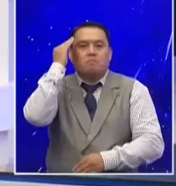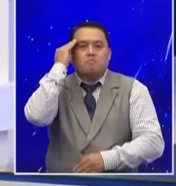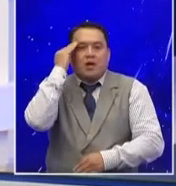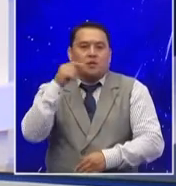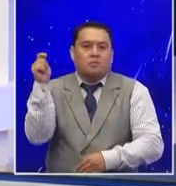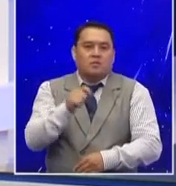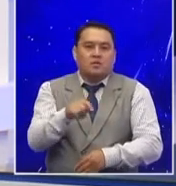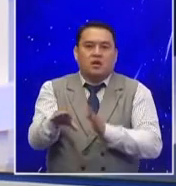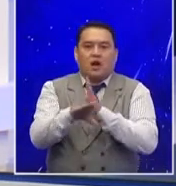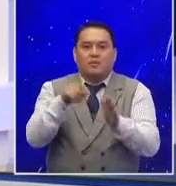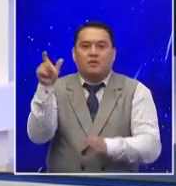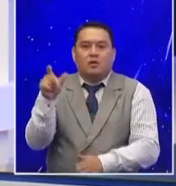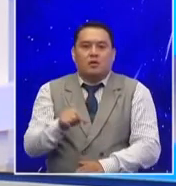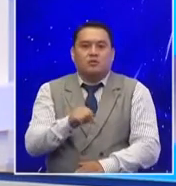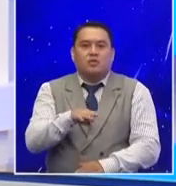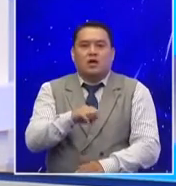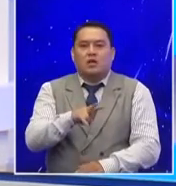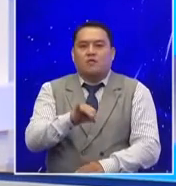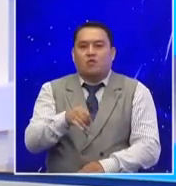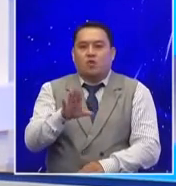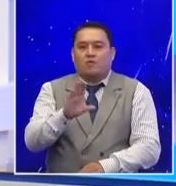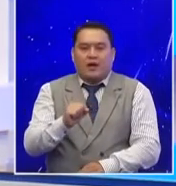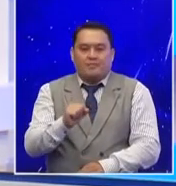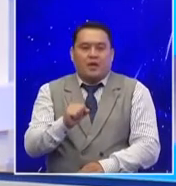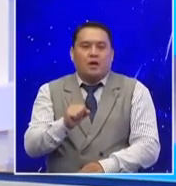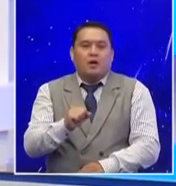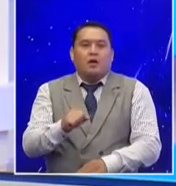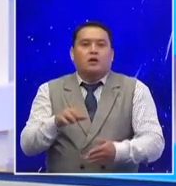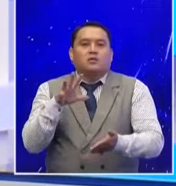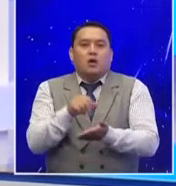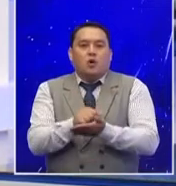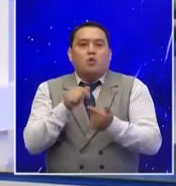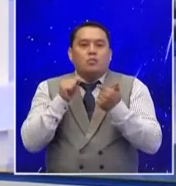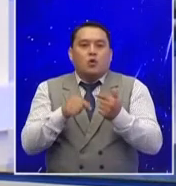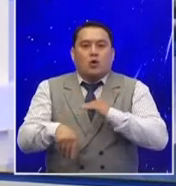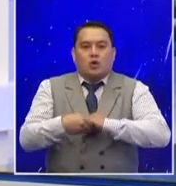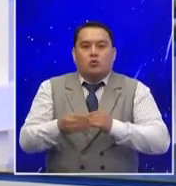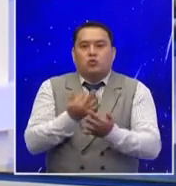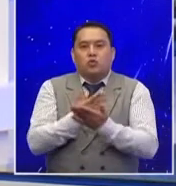прибыла депутат мажилиса парламента Айгуль Соловьева, занимающаяся